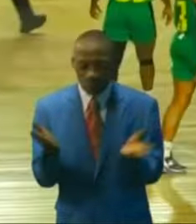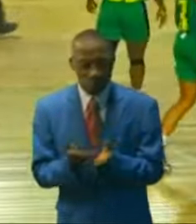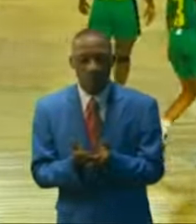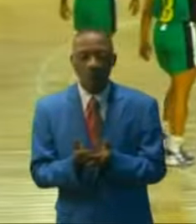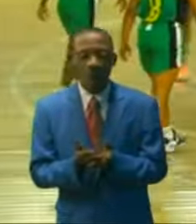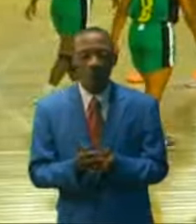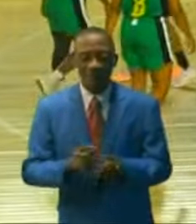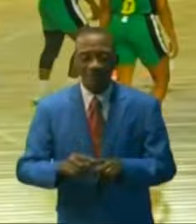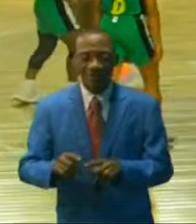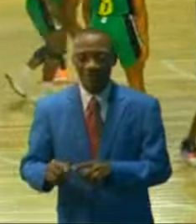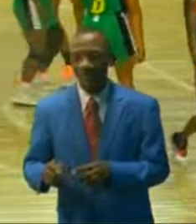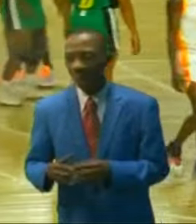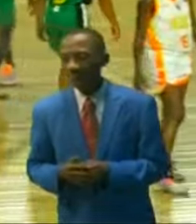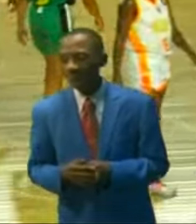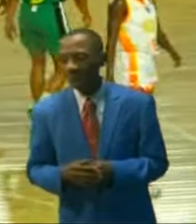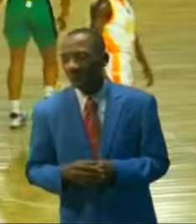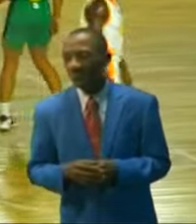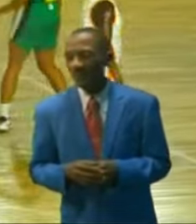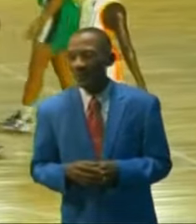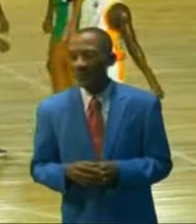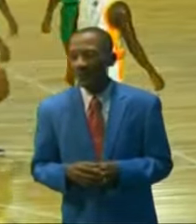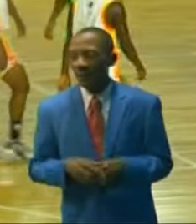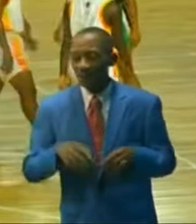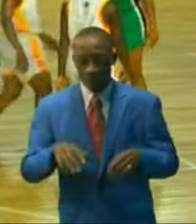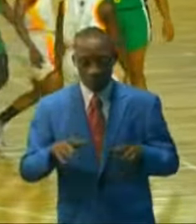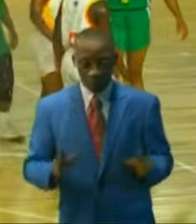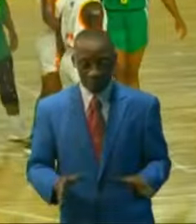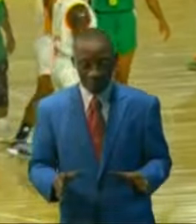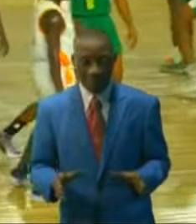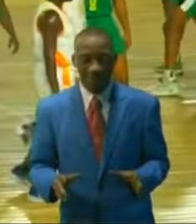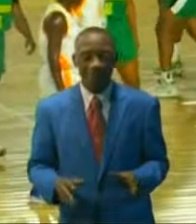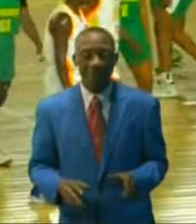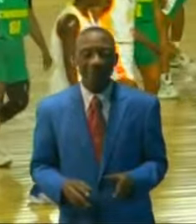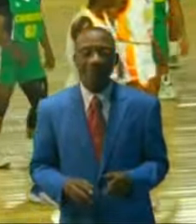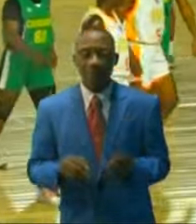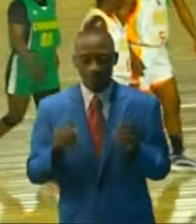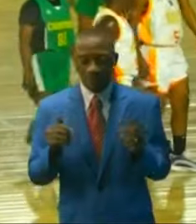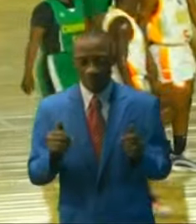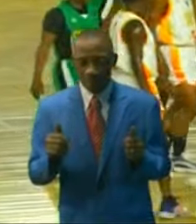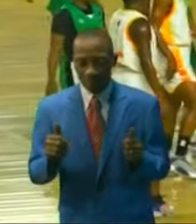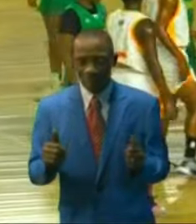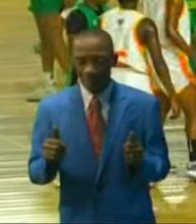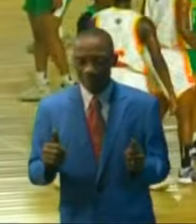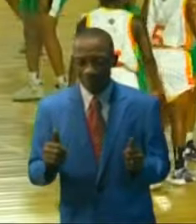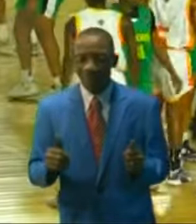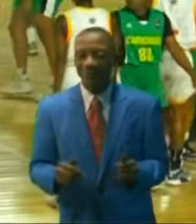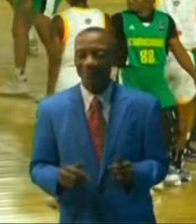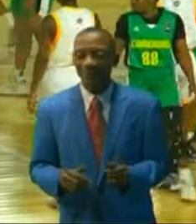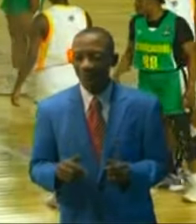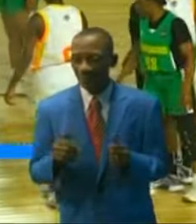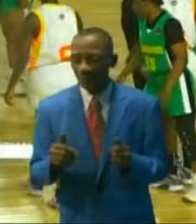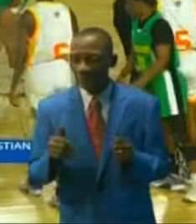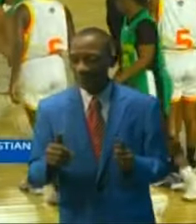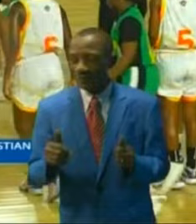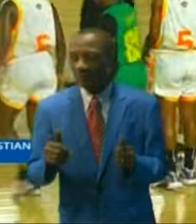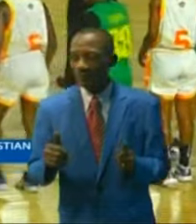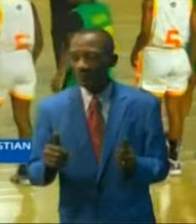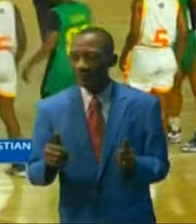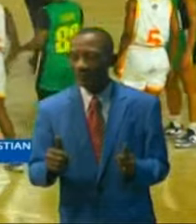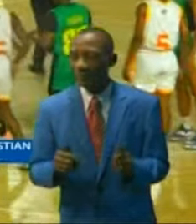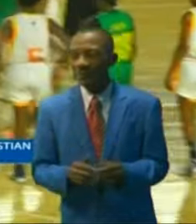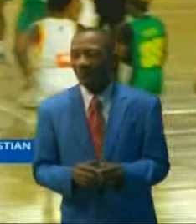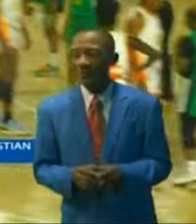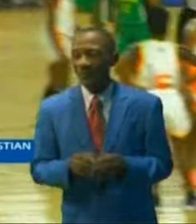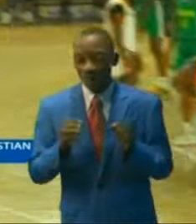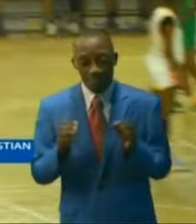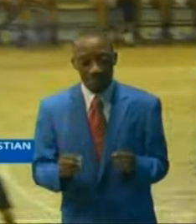Les Congolaises ont commis trop de fautes, contrairement aux Camerounaises Armin Ngweko et ses coéquipiers qui ont marqué beaucoup avec un contrôle énorme à la défense. Soulignons